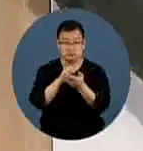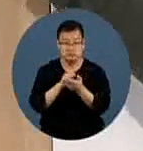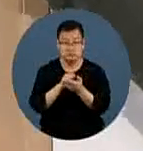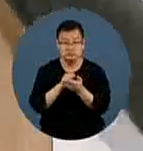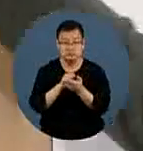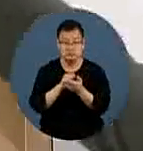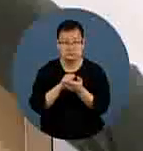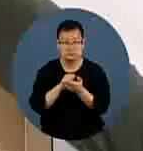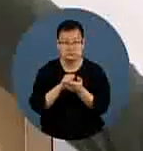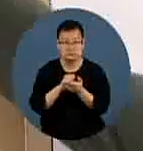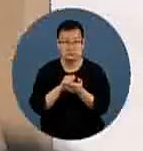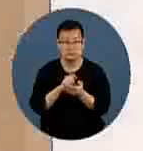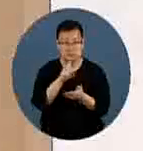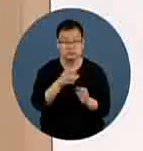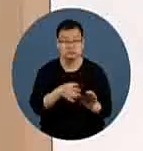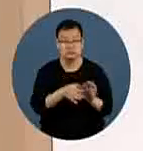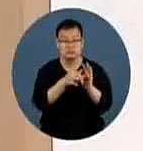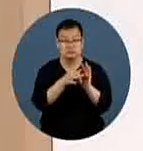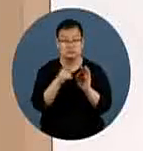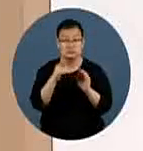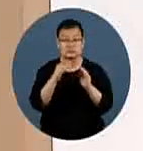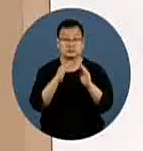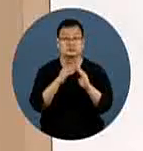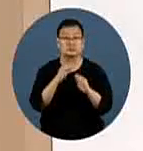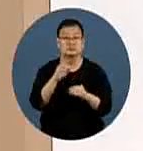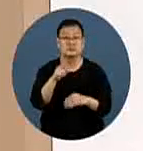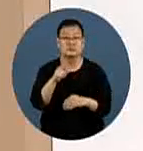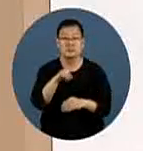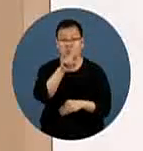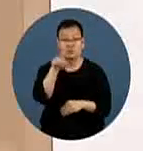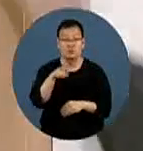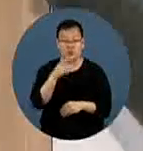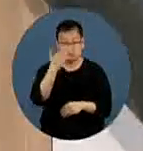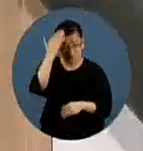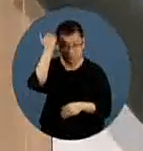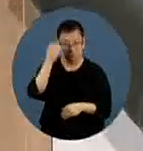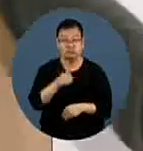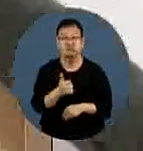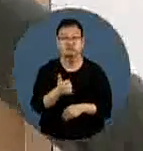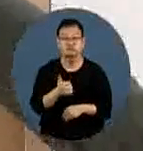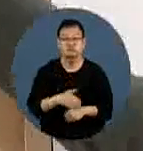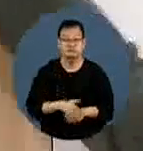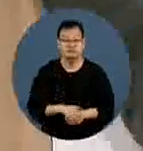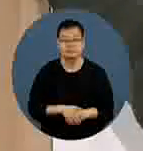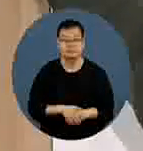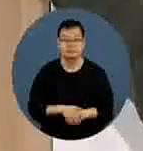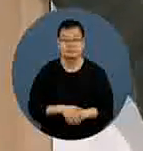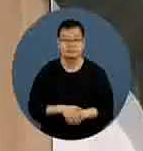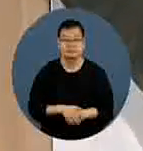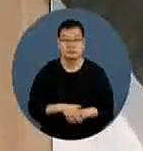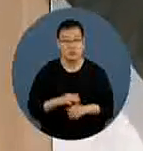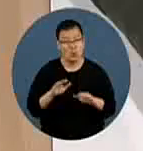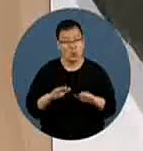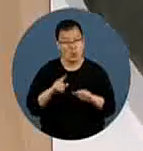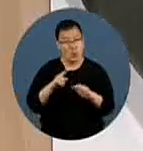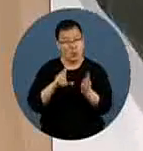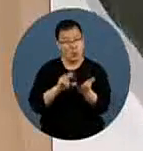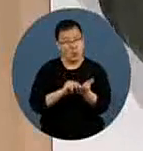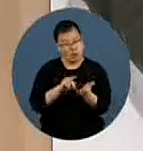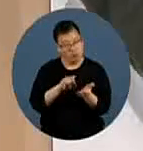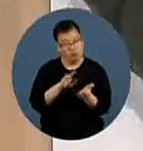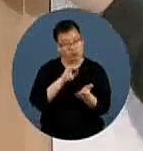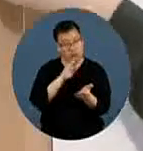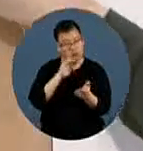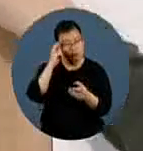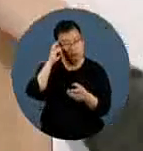때 이곳을 잇게 되면 역시 대마가 잡히게 되겠습니다. 자, 정말로 오늘 문제는 조금 생각을